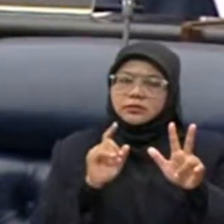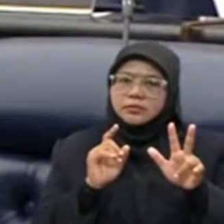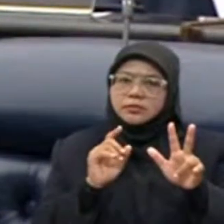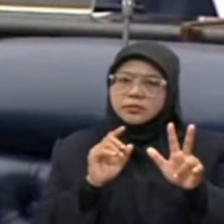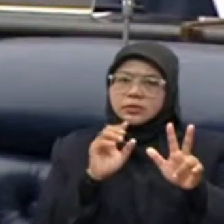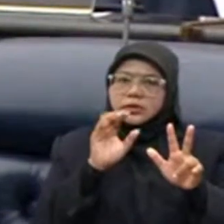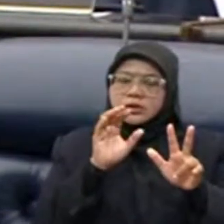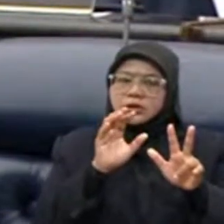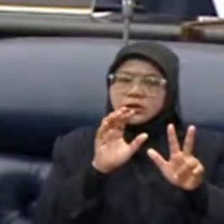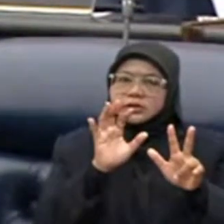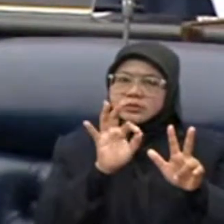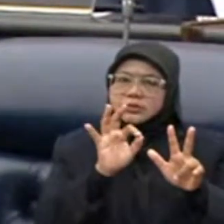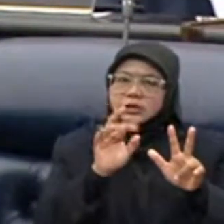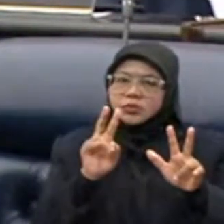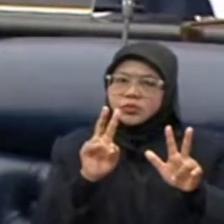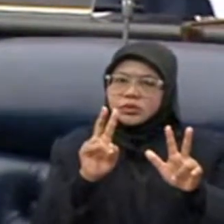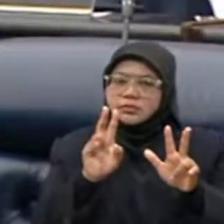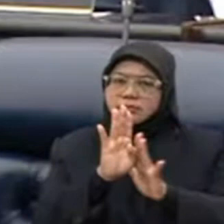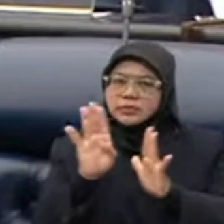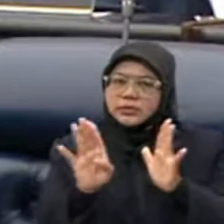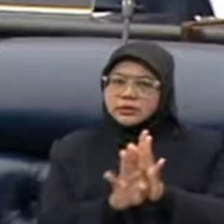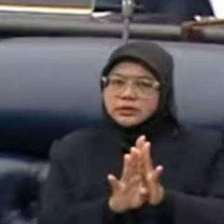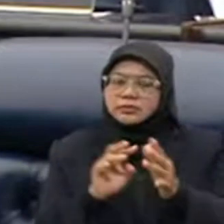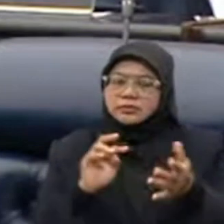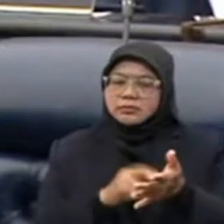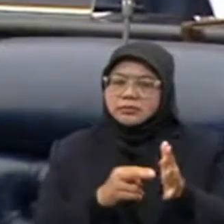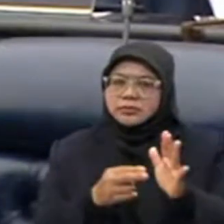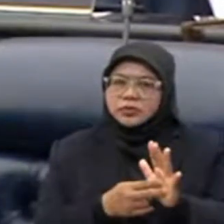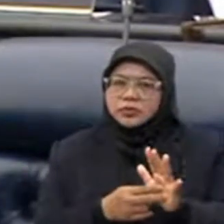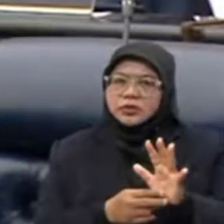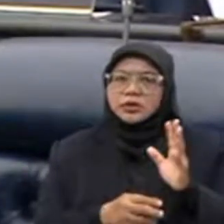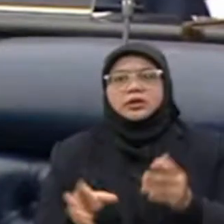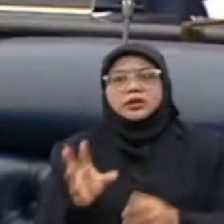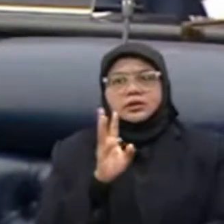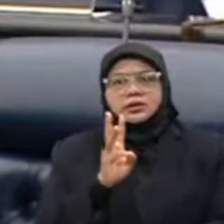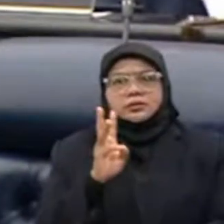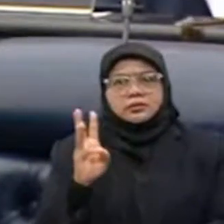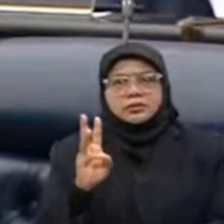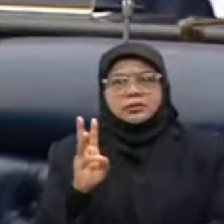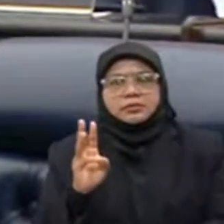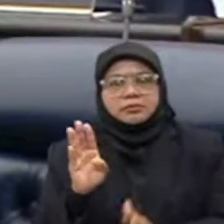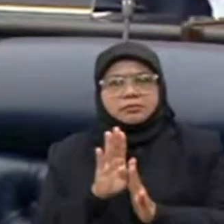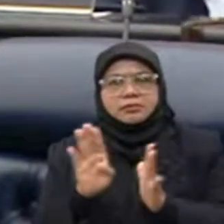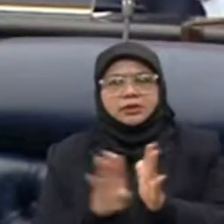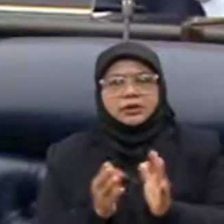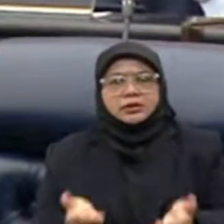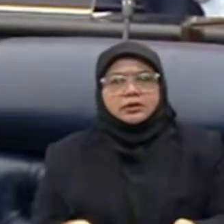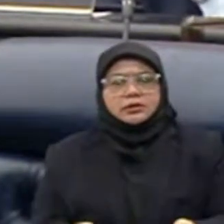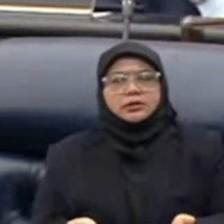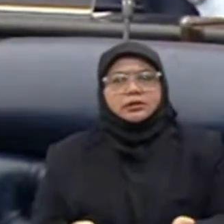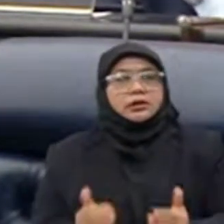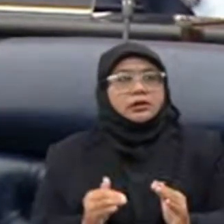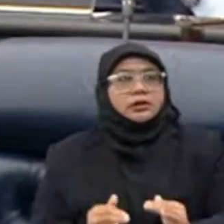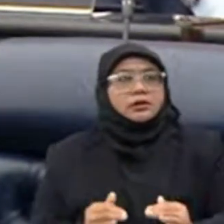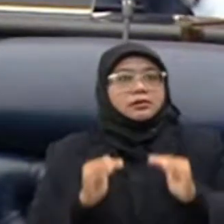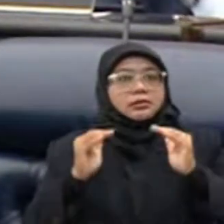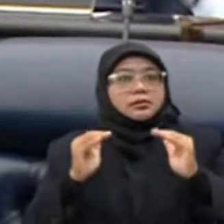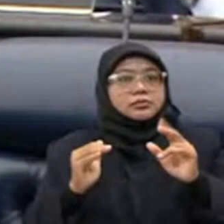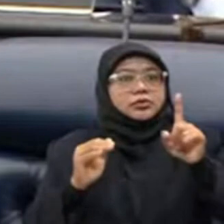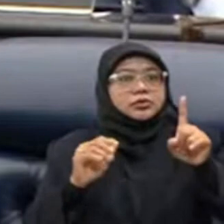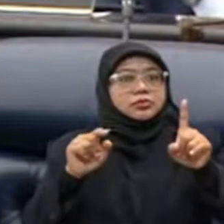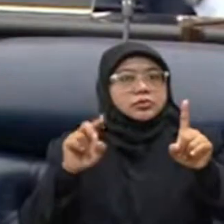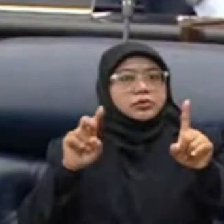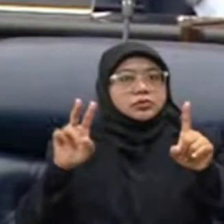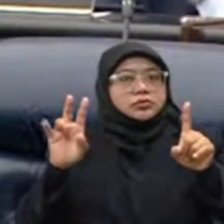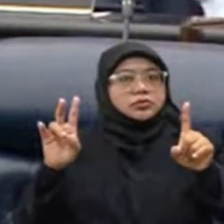62 billiam yaitu pada 686 pilihan meningkat kepada satu kepulauan Zero